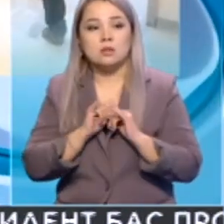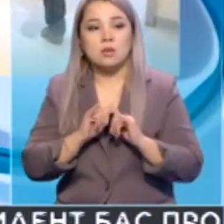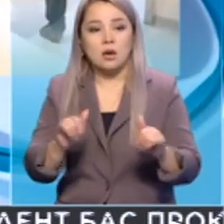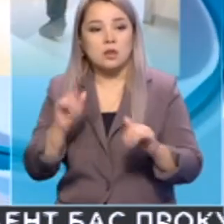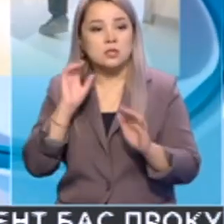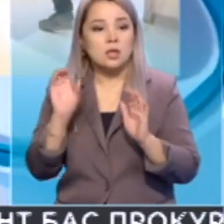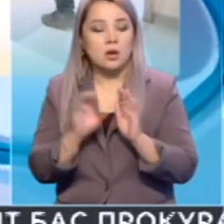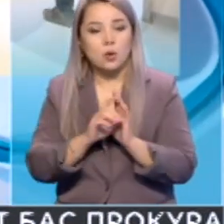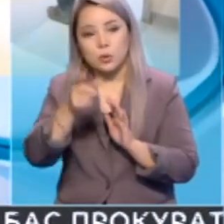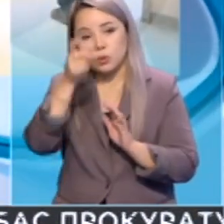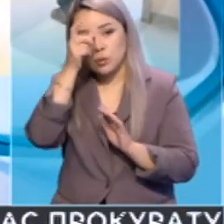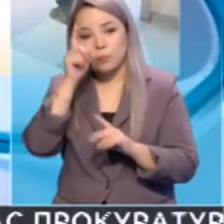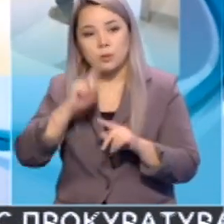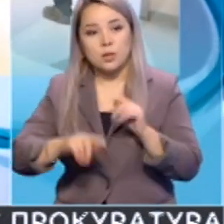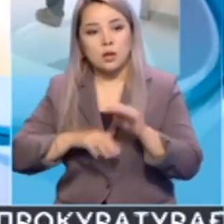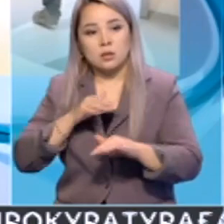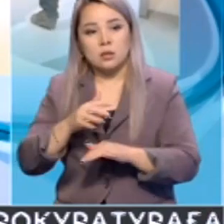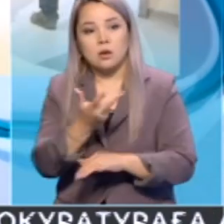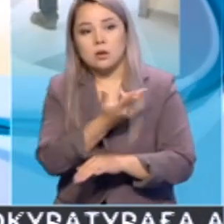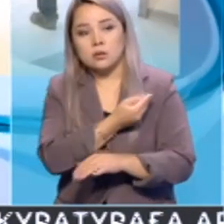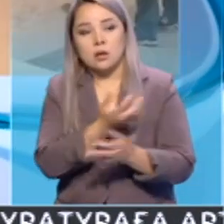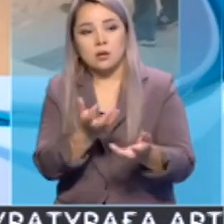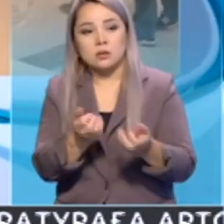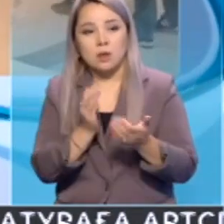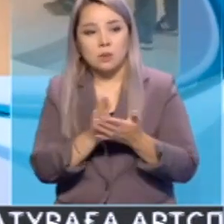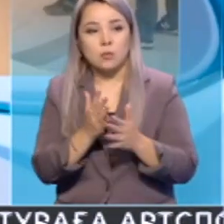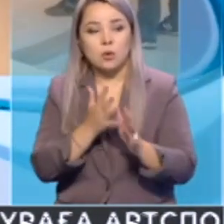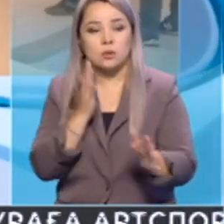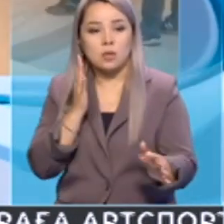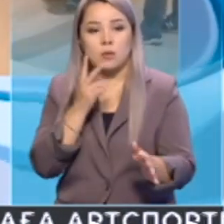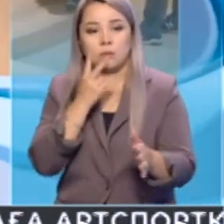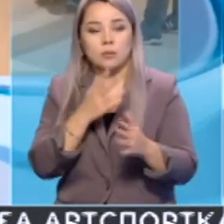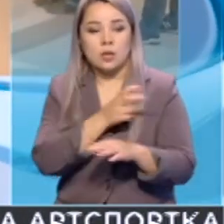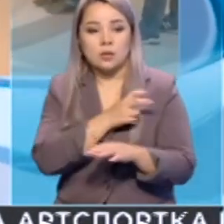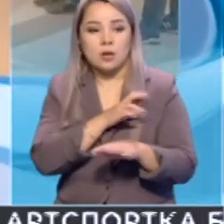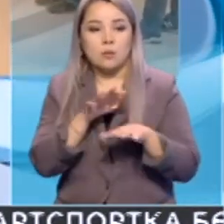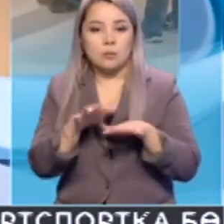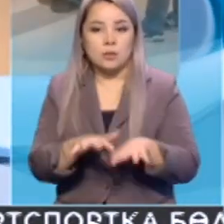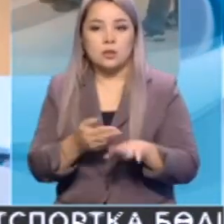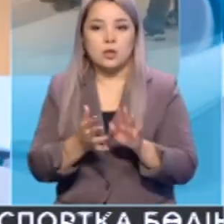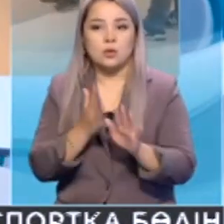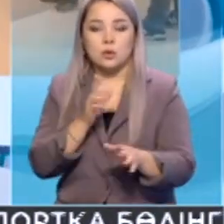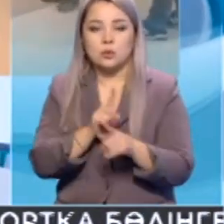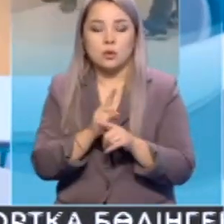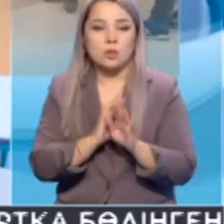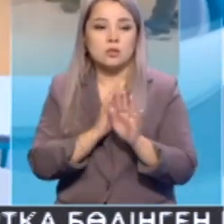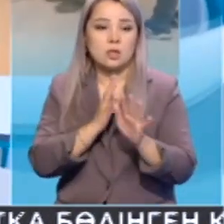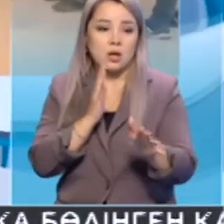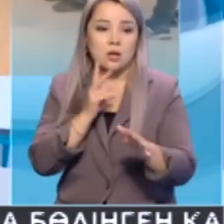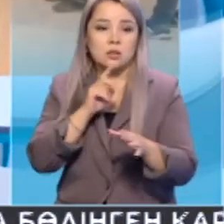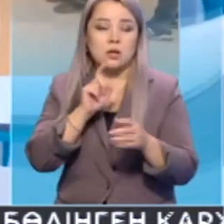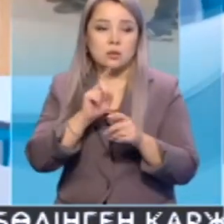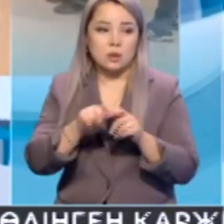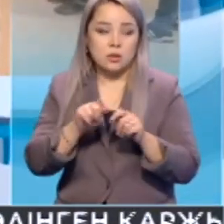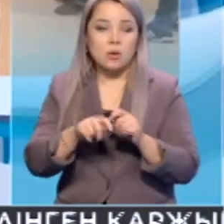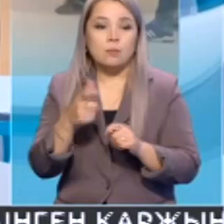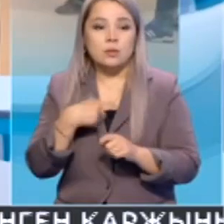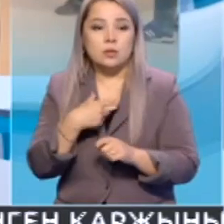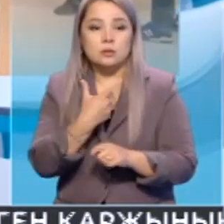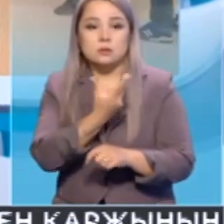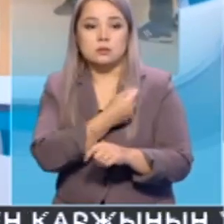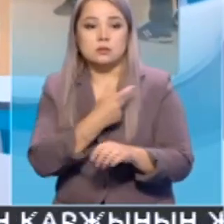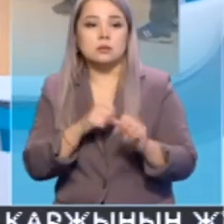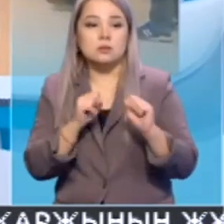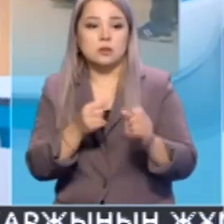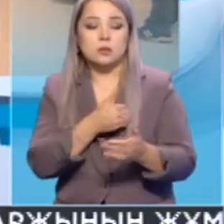естіген түркиялықтар екпе алуға асығуда, тіпті көптеген емханаларда ұзын сонар кезек пайда болды. Әйтсе де елдің денсаулық